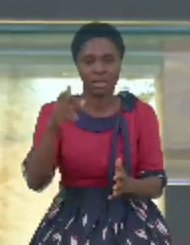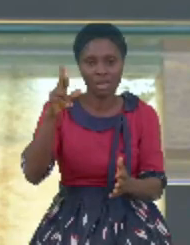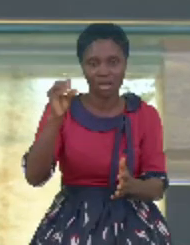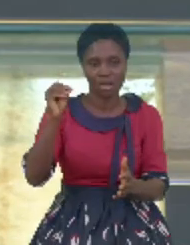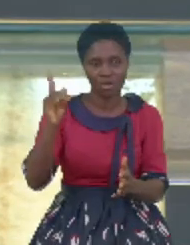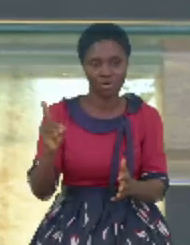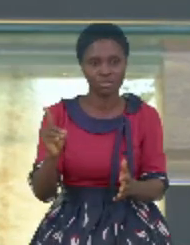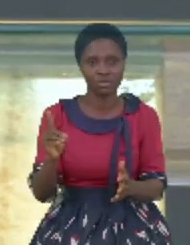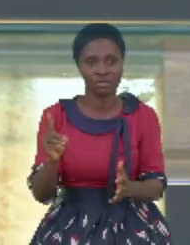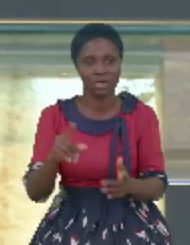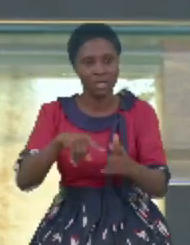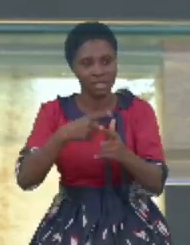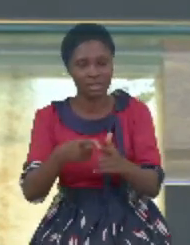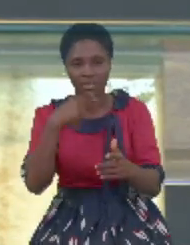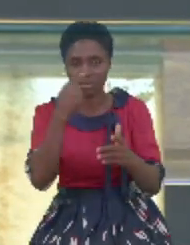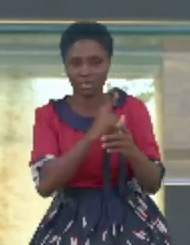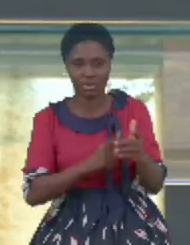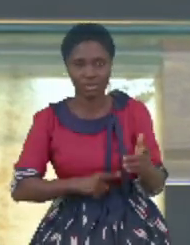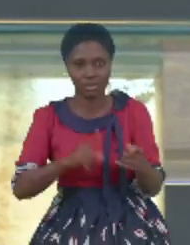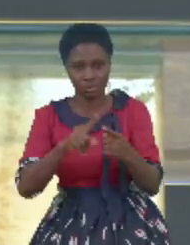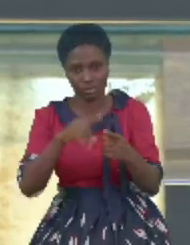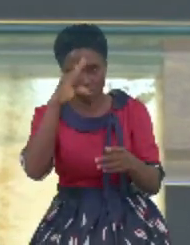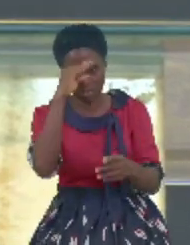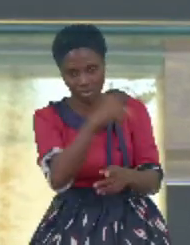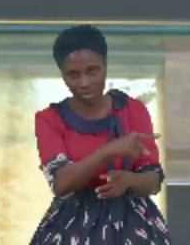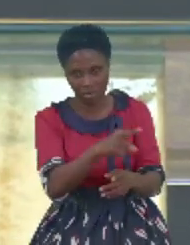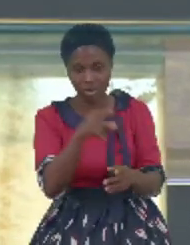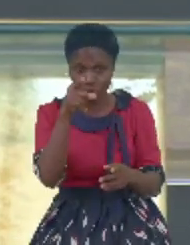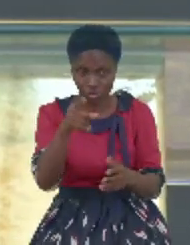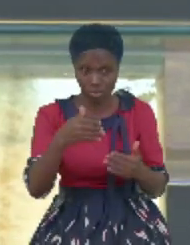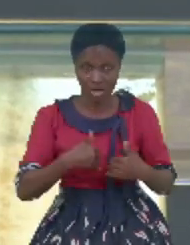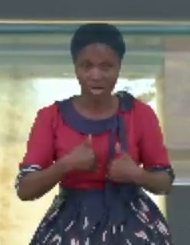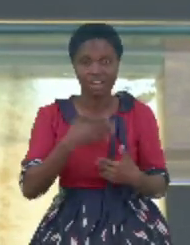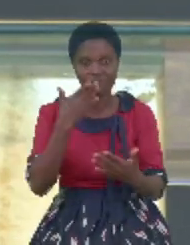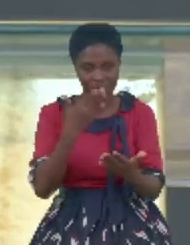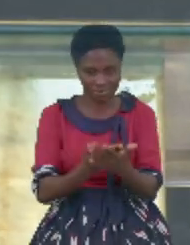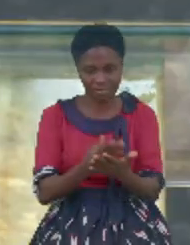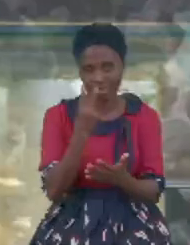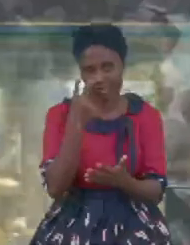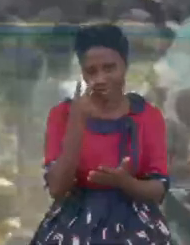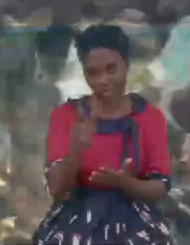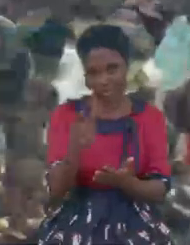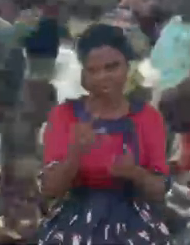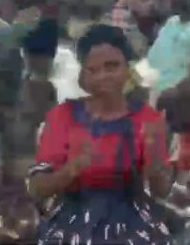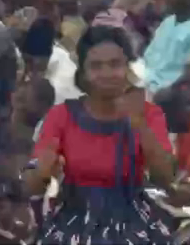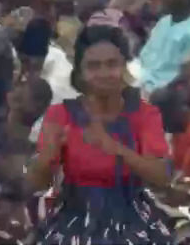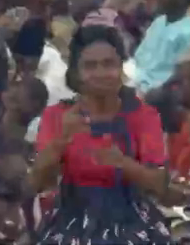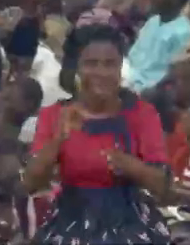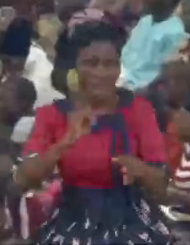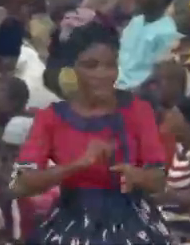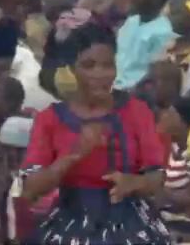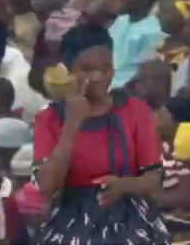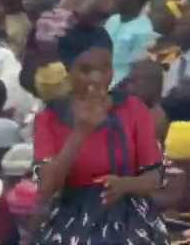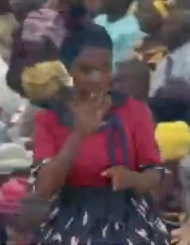l'autonomisation que le Seigneur te donnera? Et que vois-tu, Jérémie? Je répondis, je vois une branche